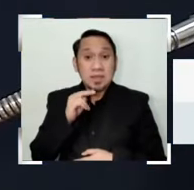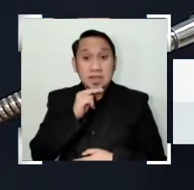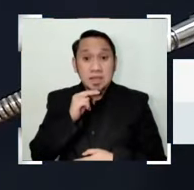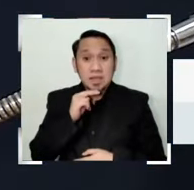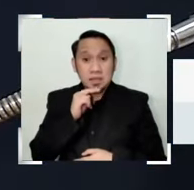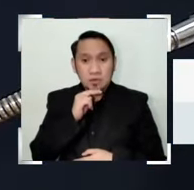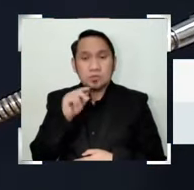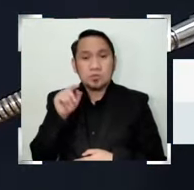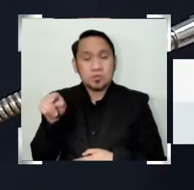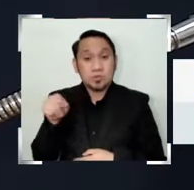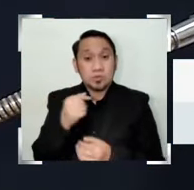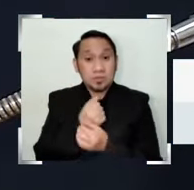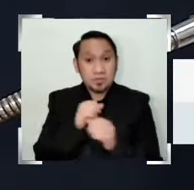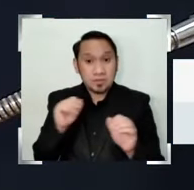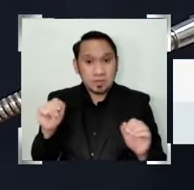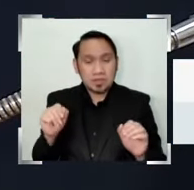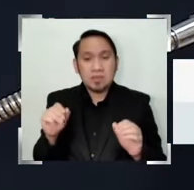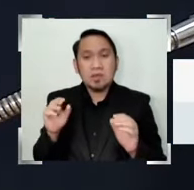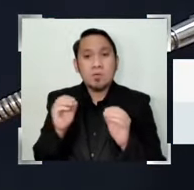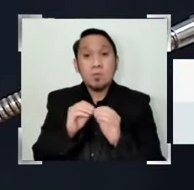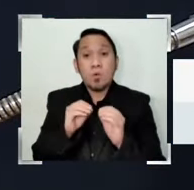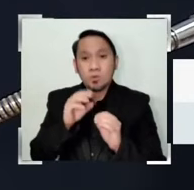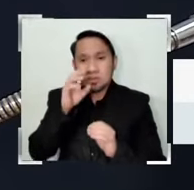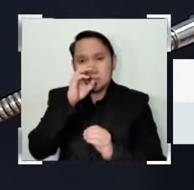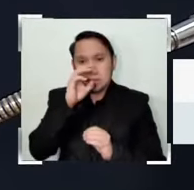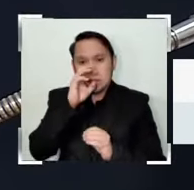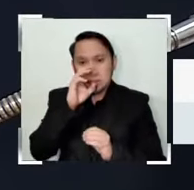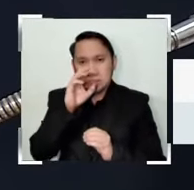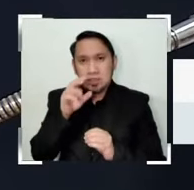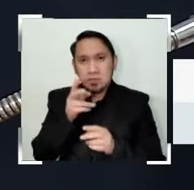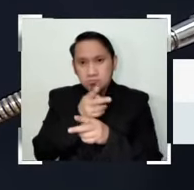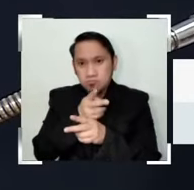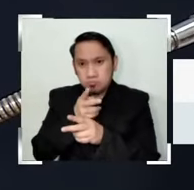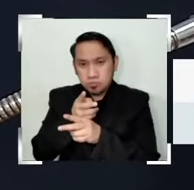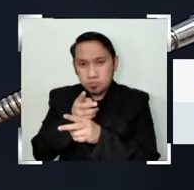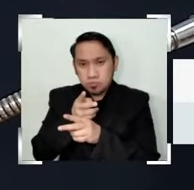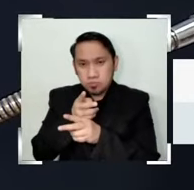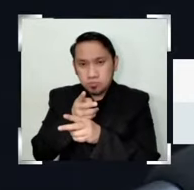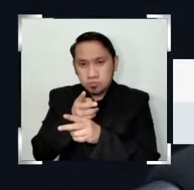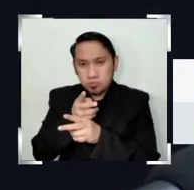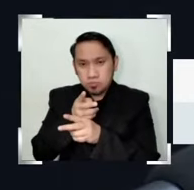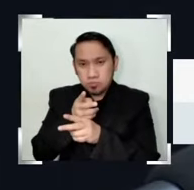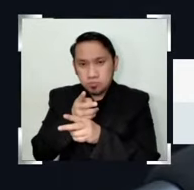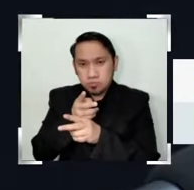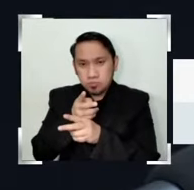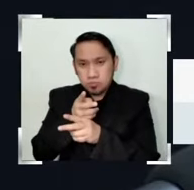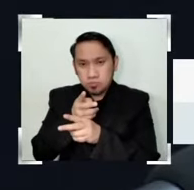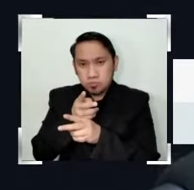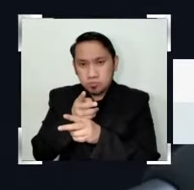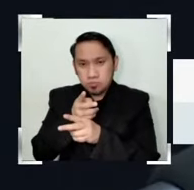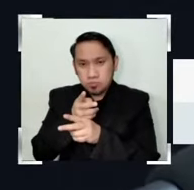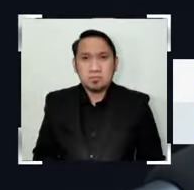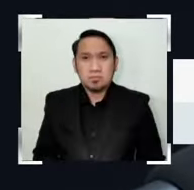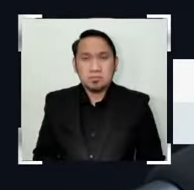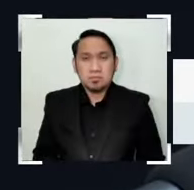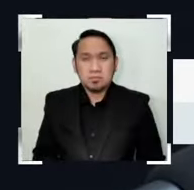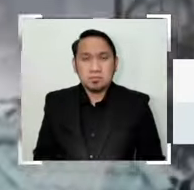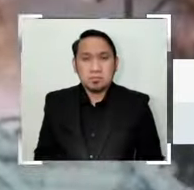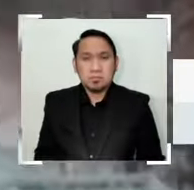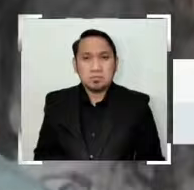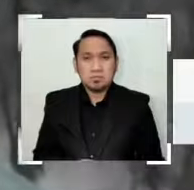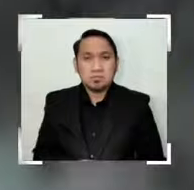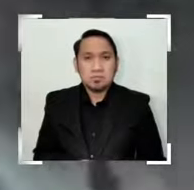have just deployed a 50-man specially trained strong light reaction company. They were involved in the Battle of